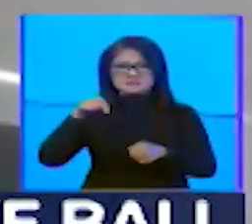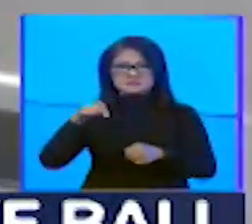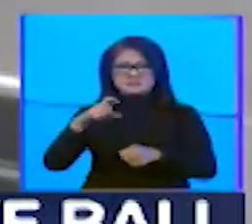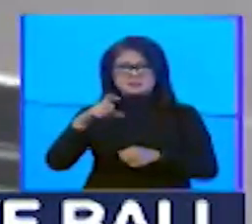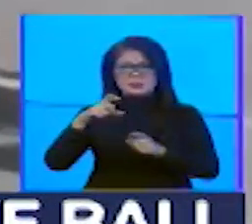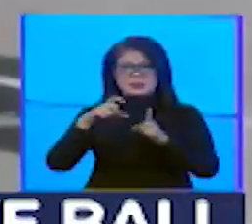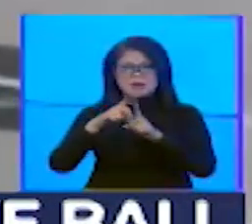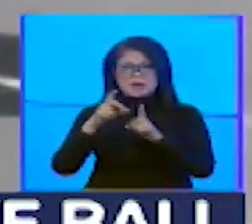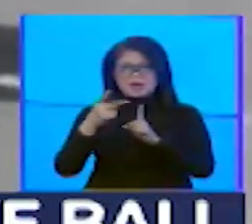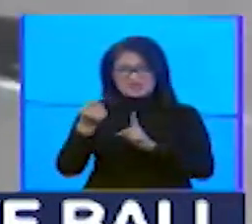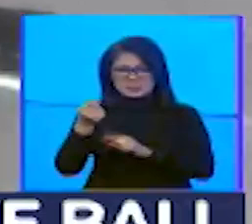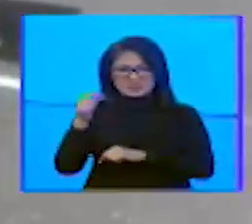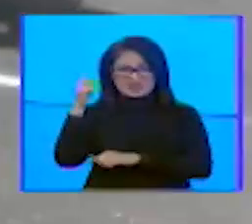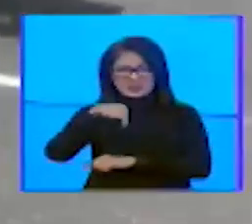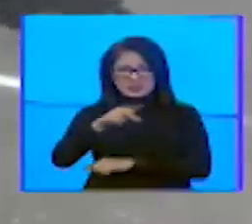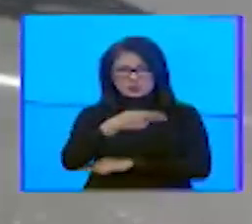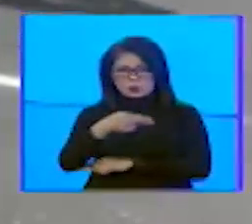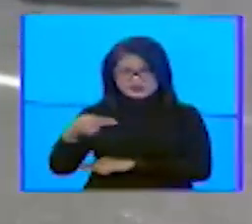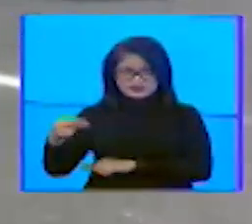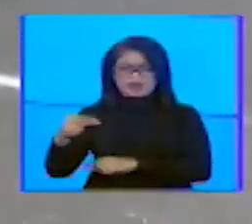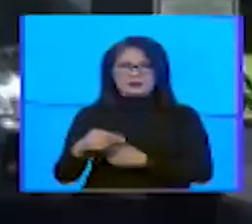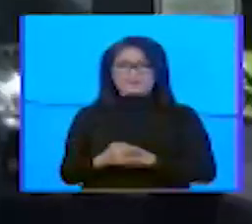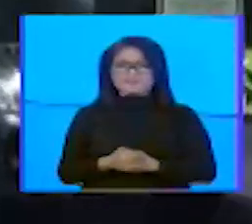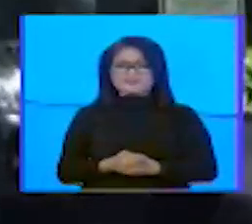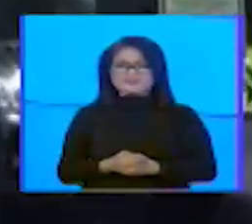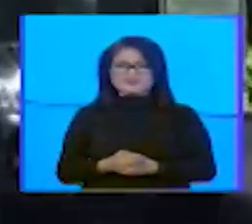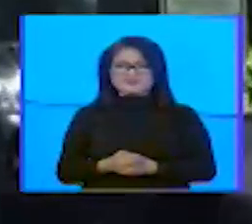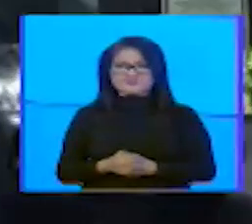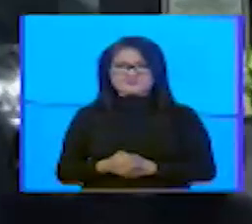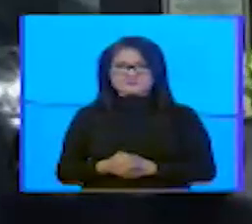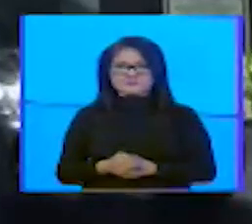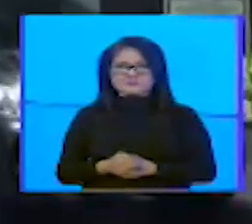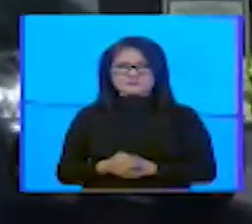Dari Badung, Bali, Bagus Aliet, iNews melaporkan.